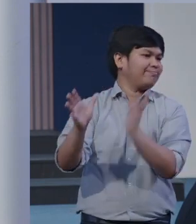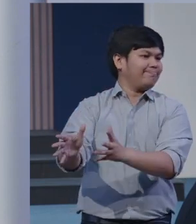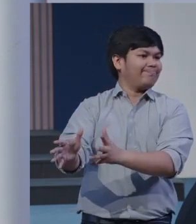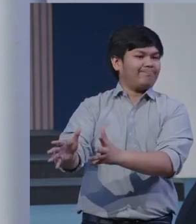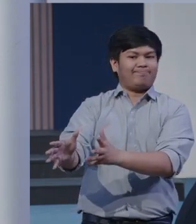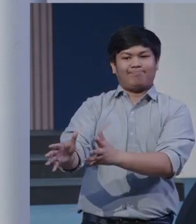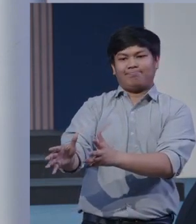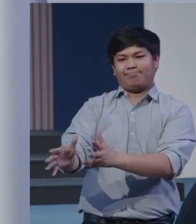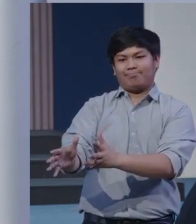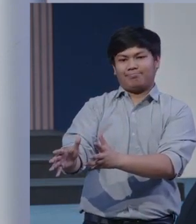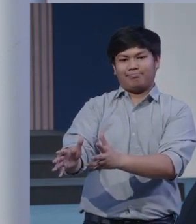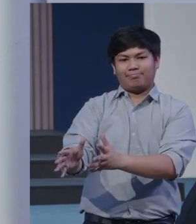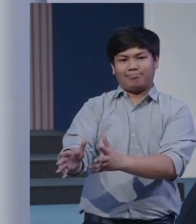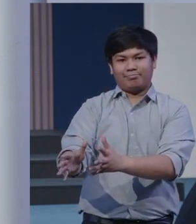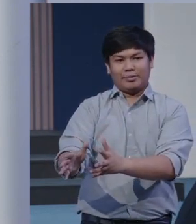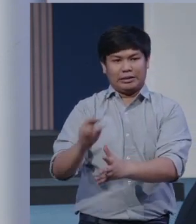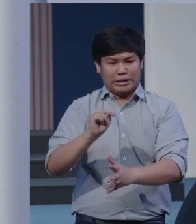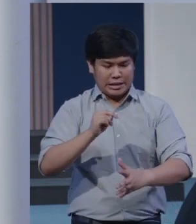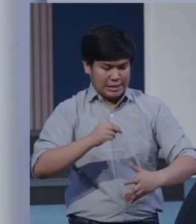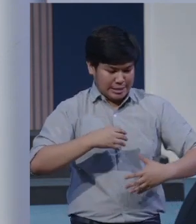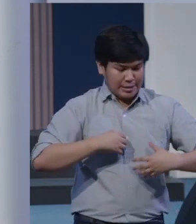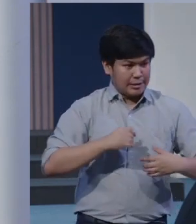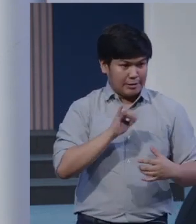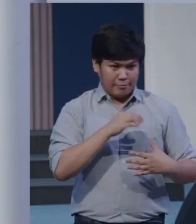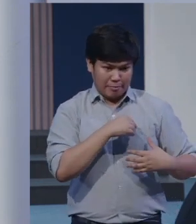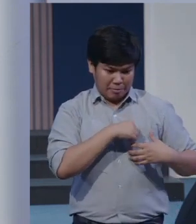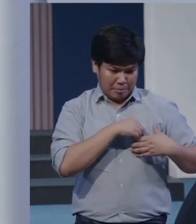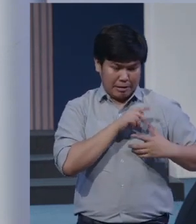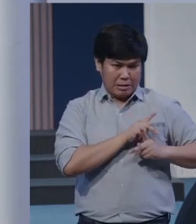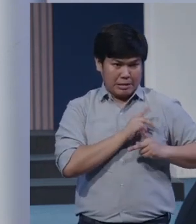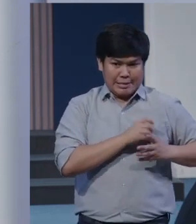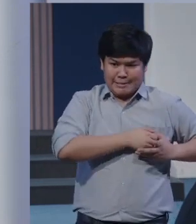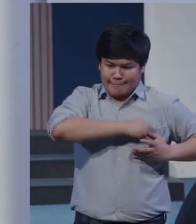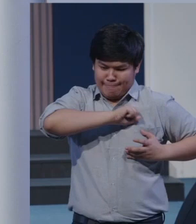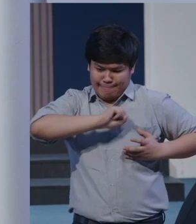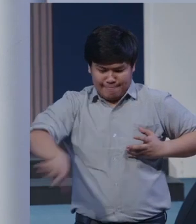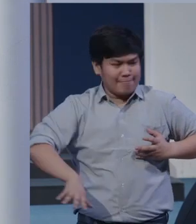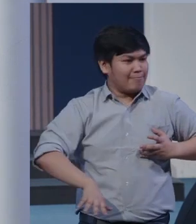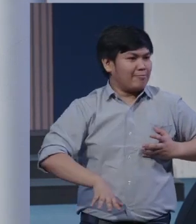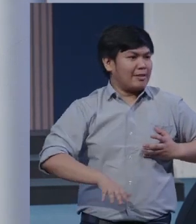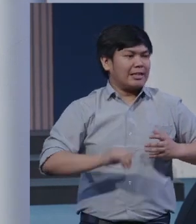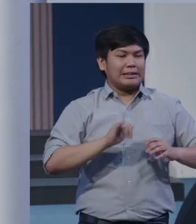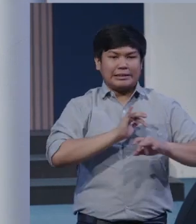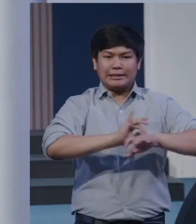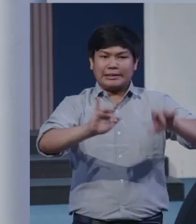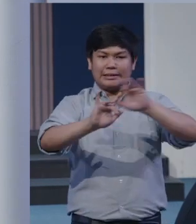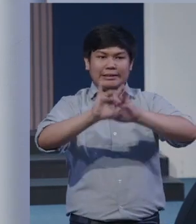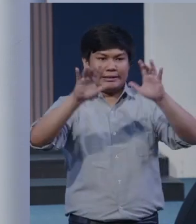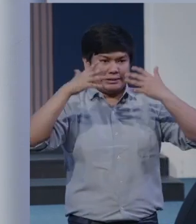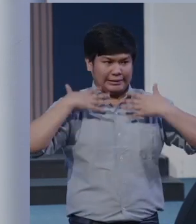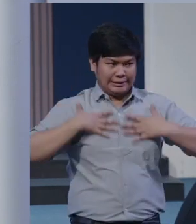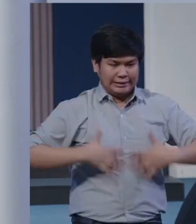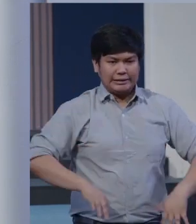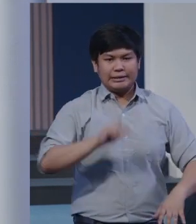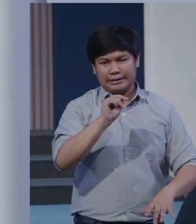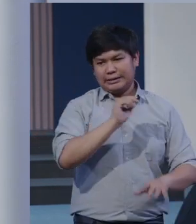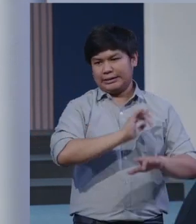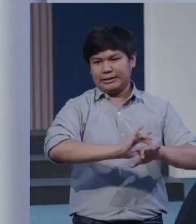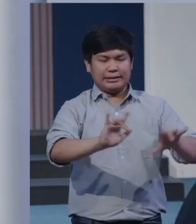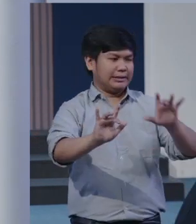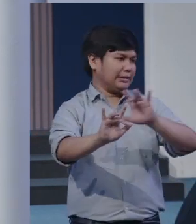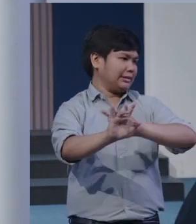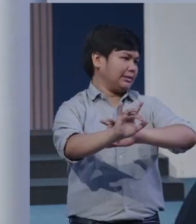salita na yon hubarin no paghubad ng lahat ng kasamaan lalo na sa ating pananalita na